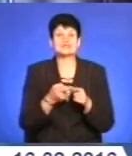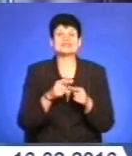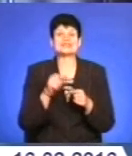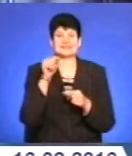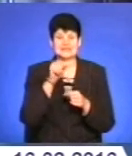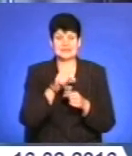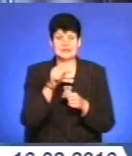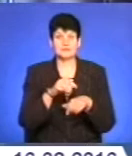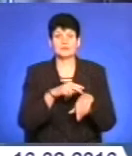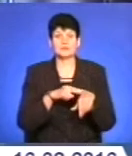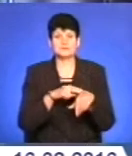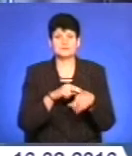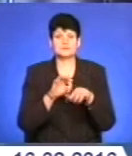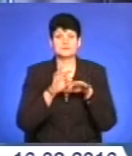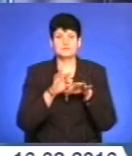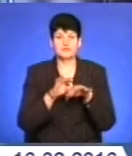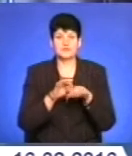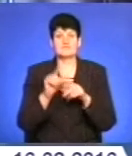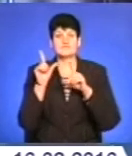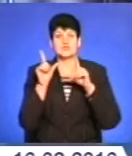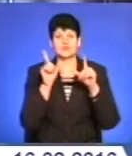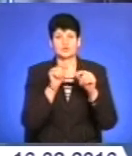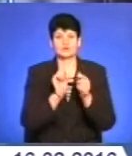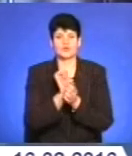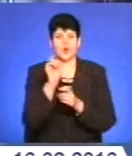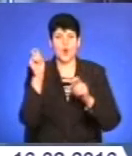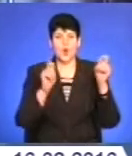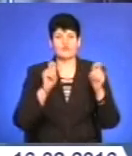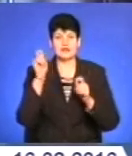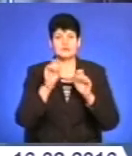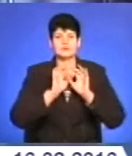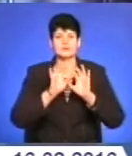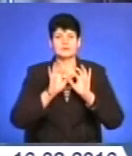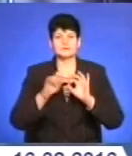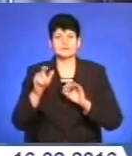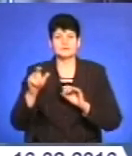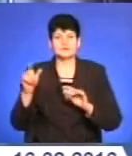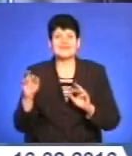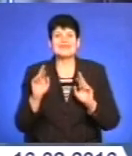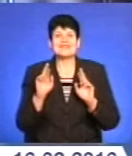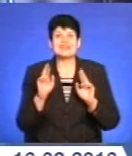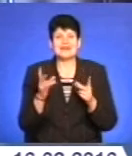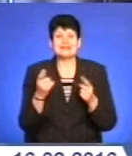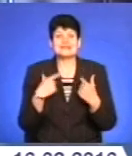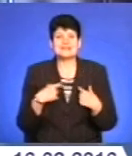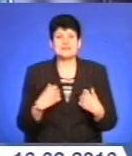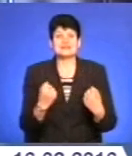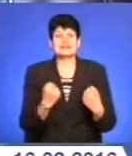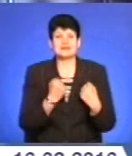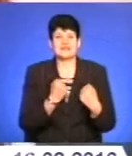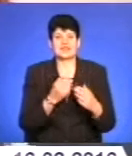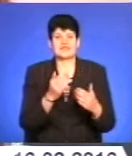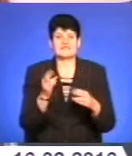у Тернопільській області провело виїзну прес-конференцію для того, щоб проінформувати тернополян про те, як убезпечити себе від